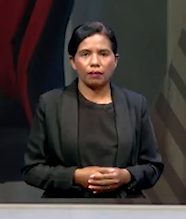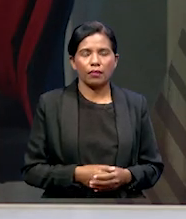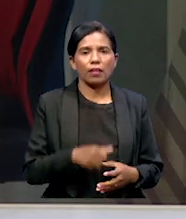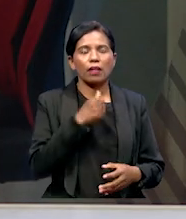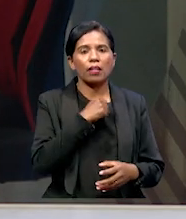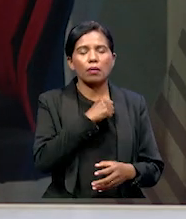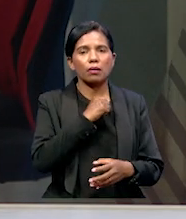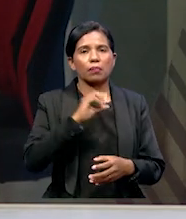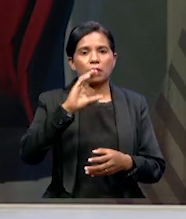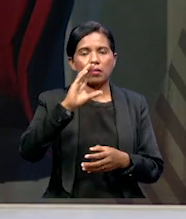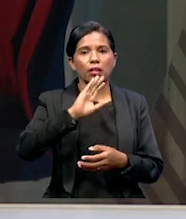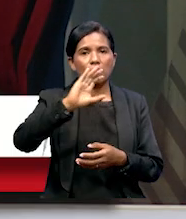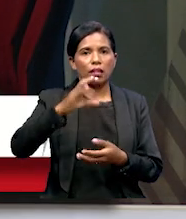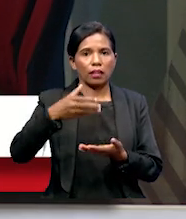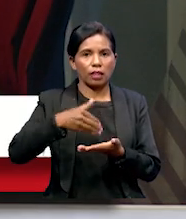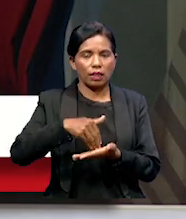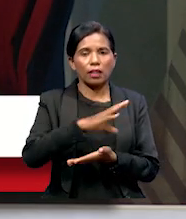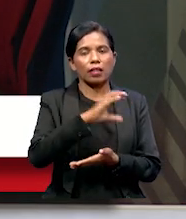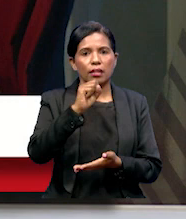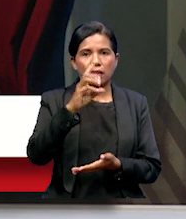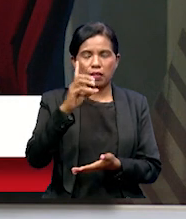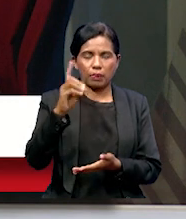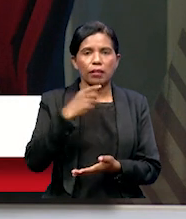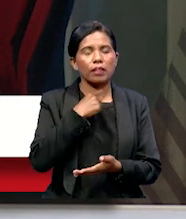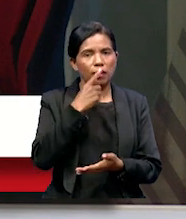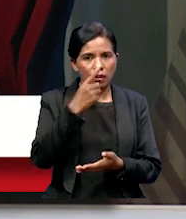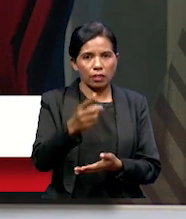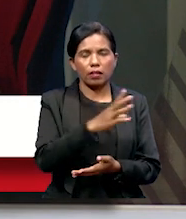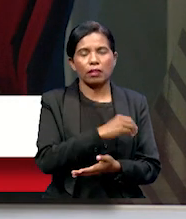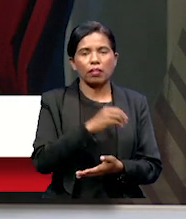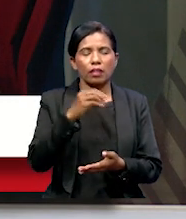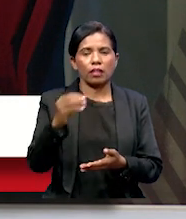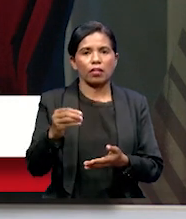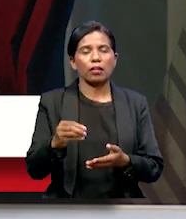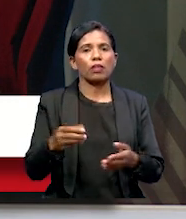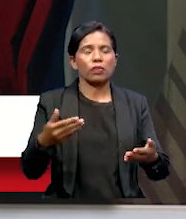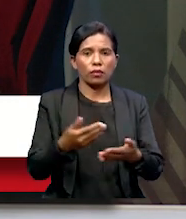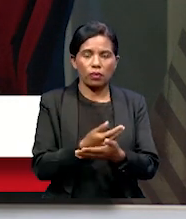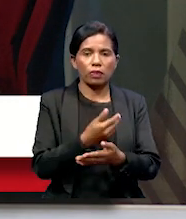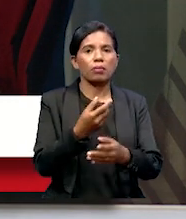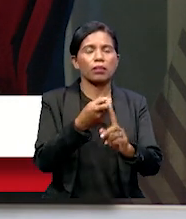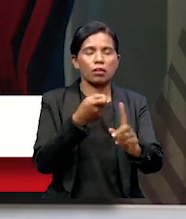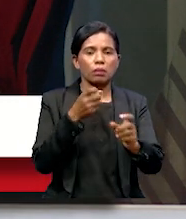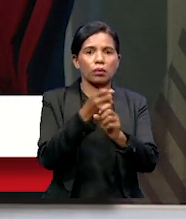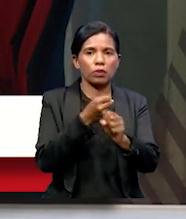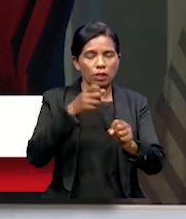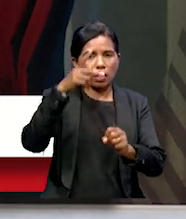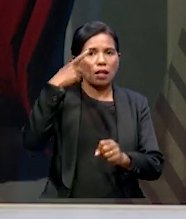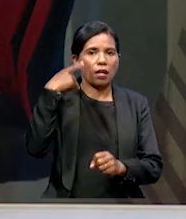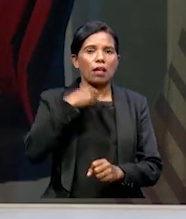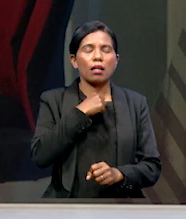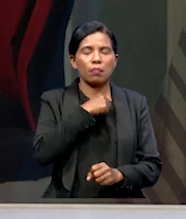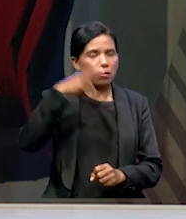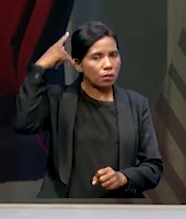Cardeal Duque Carmo da Silva HDB considera que na fong nebe simu husi Papa Francisco hanesan presente